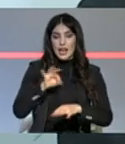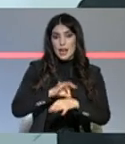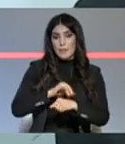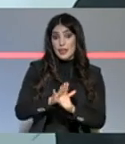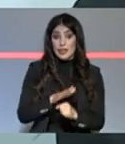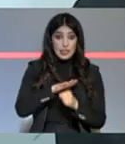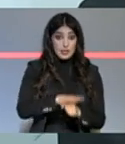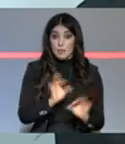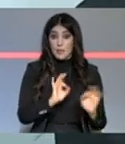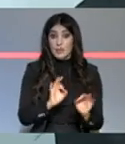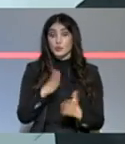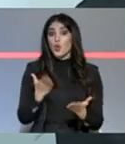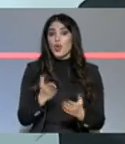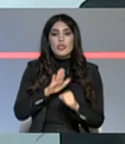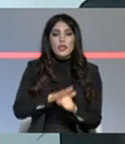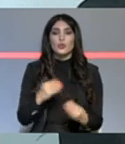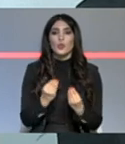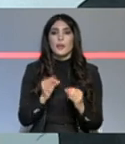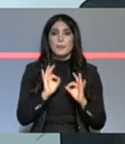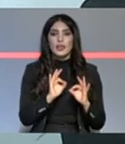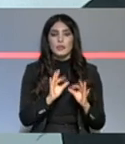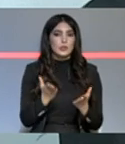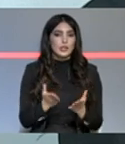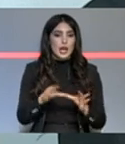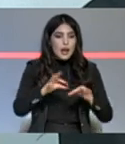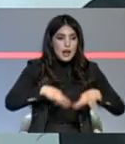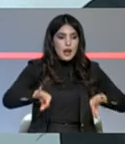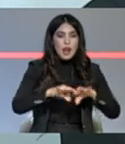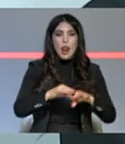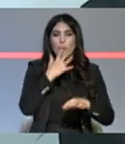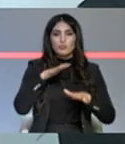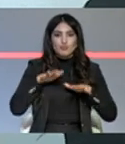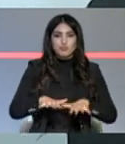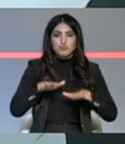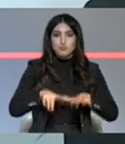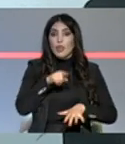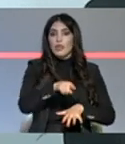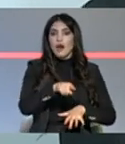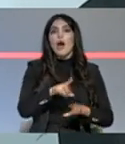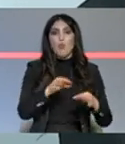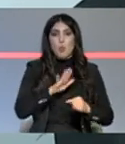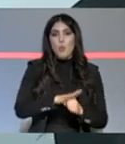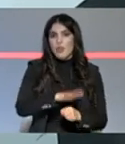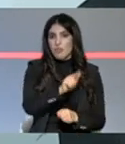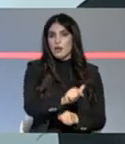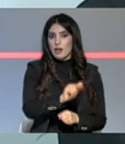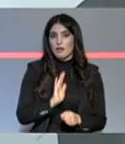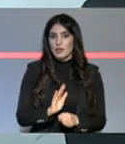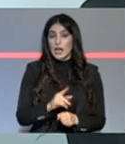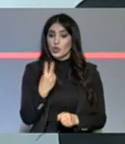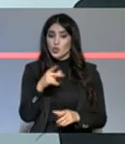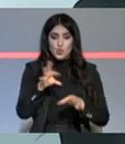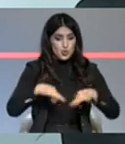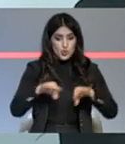ضغط. وين بقى الضغط؟ بقى الضغط على مستوى أقسام الإنعاش رينيماسيون. نحن ما تعرف عندنا دو سيرفيس دو